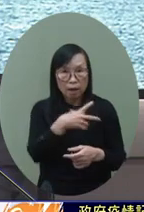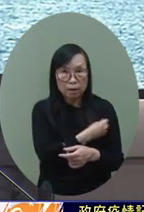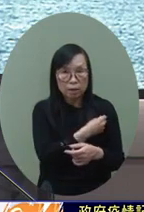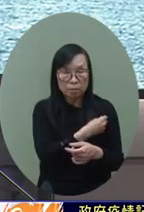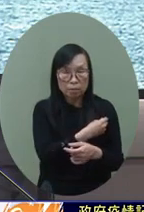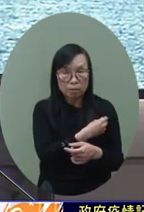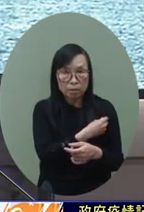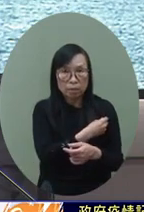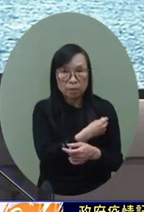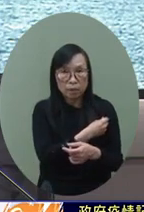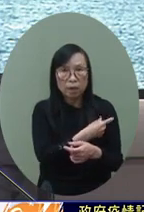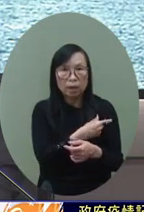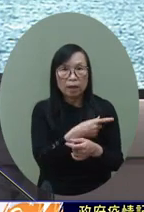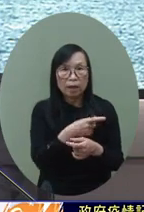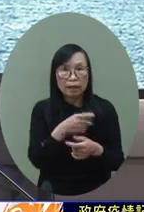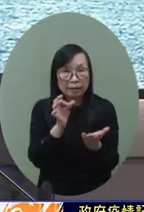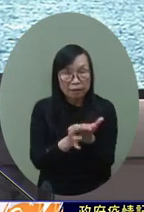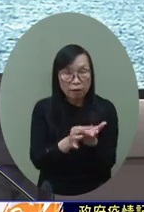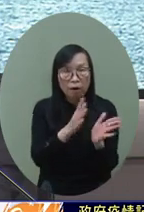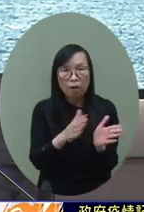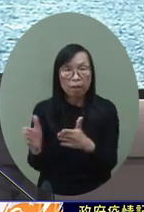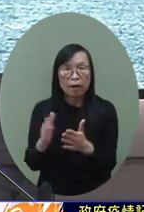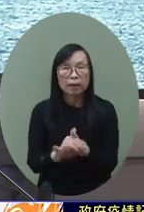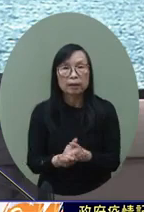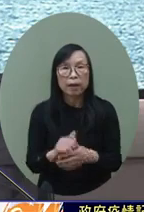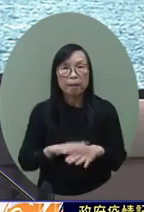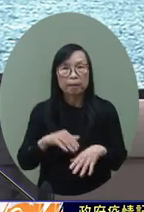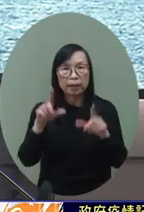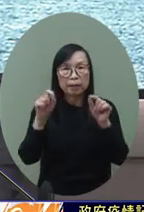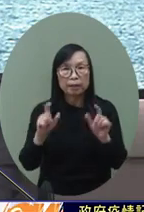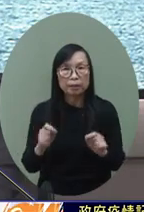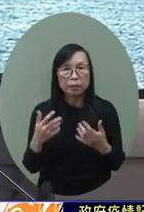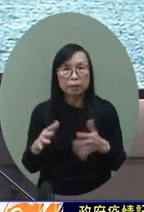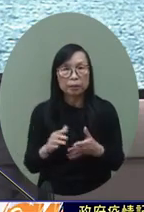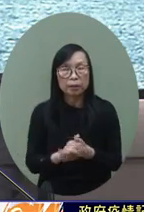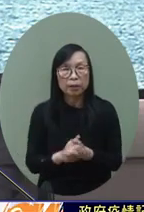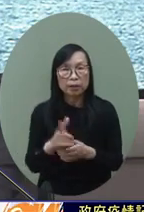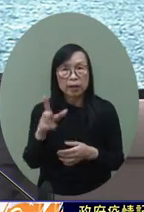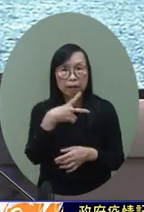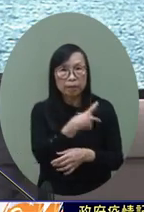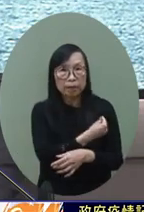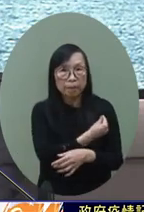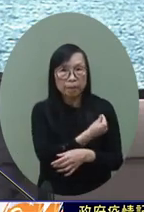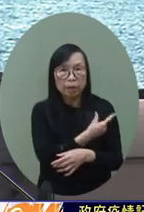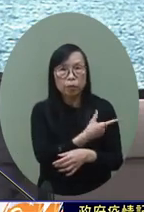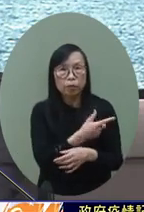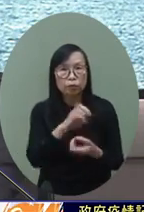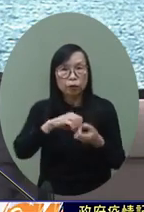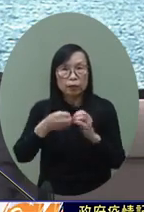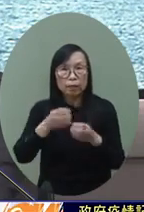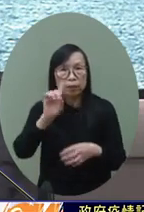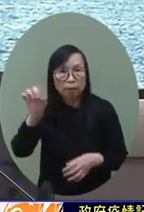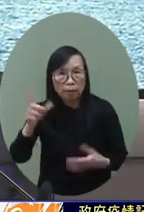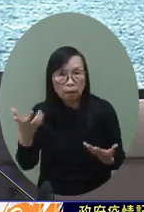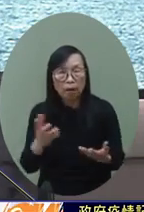那個注射場地嘅安排咧，其實頭先都解釋過咧，就係都睇下嗰個疫苗佢嗰個複雜性嘅，